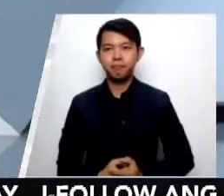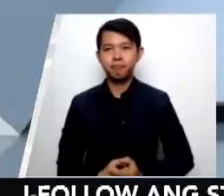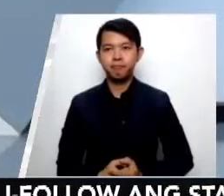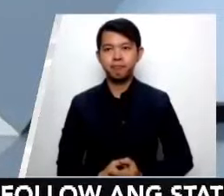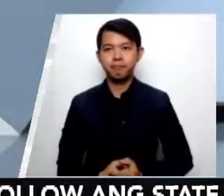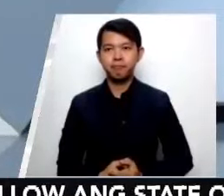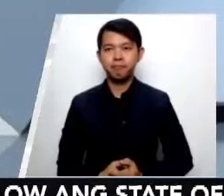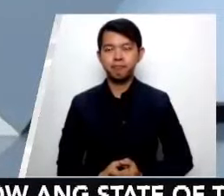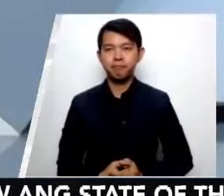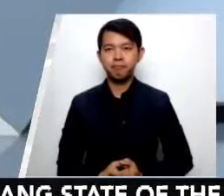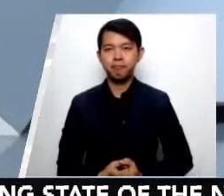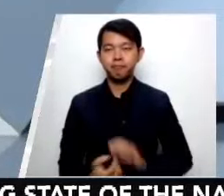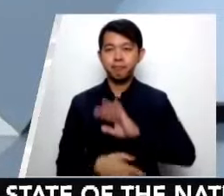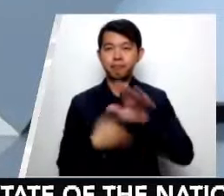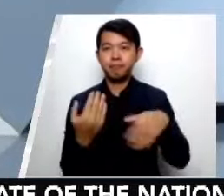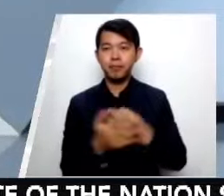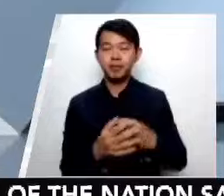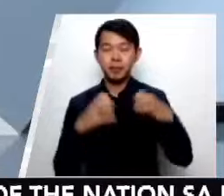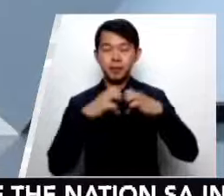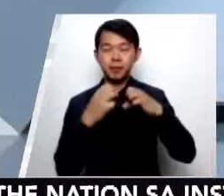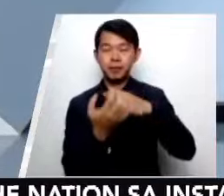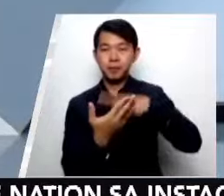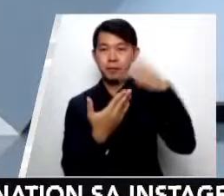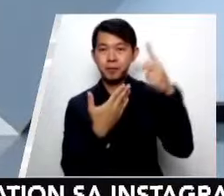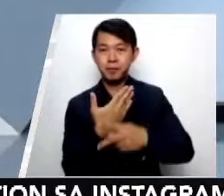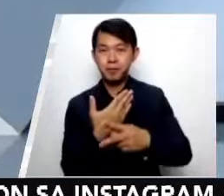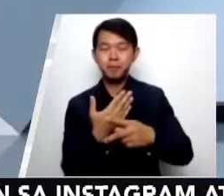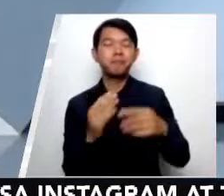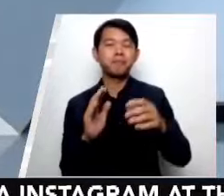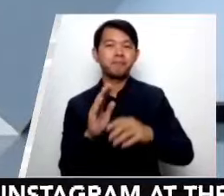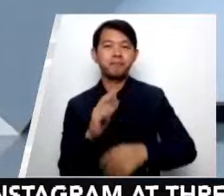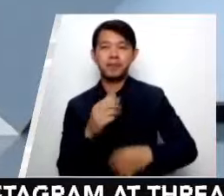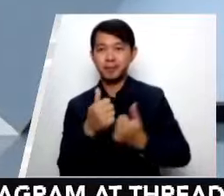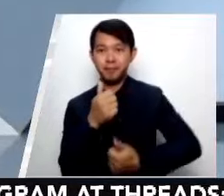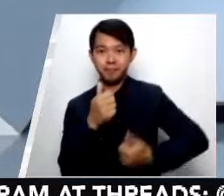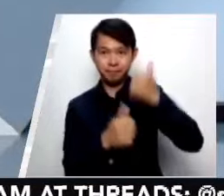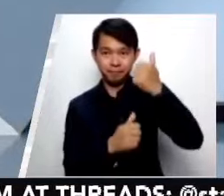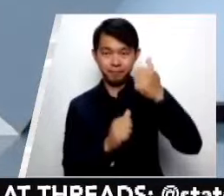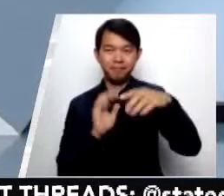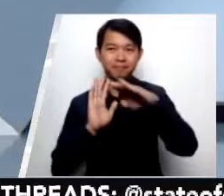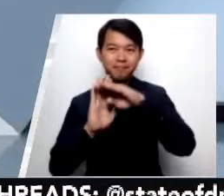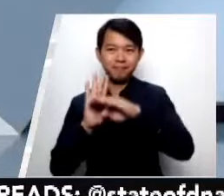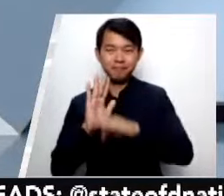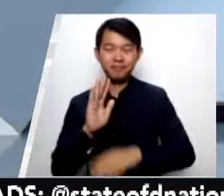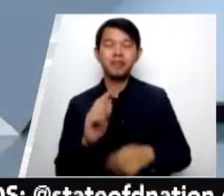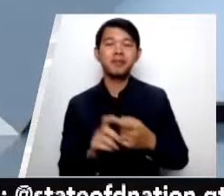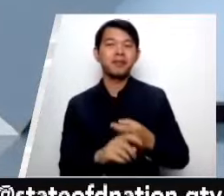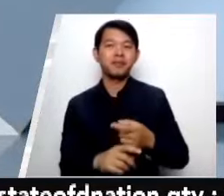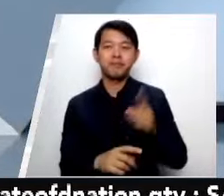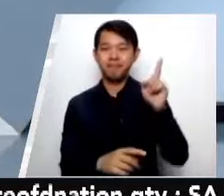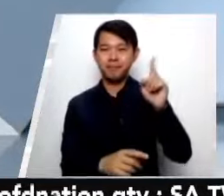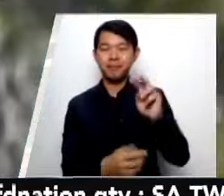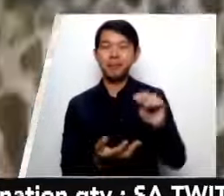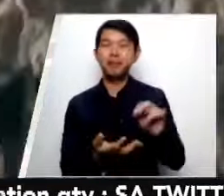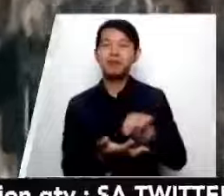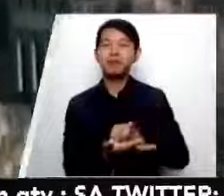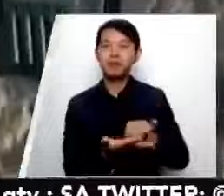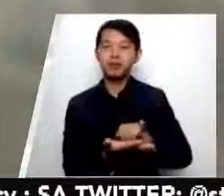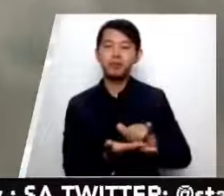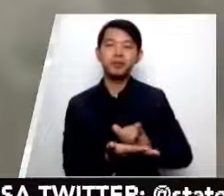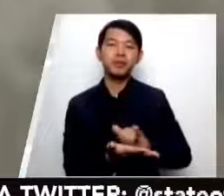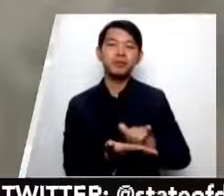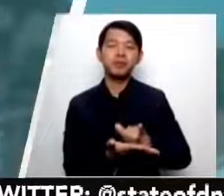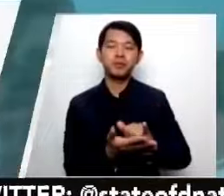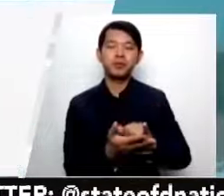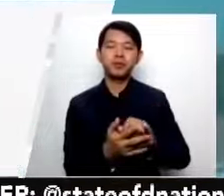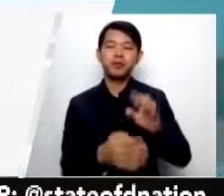Kapuso Network na na-shortlist sa iba't ibang kategorya ng New York Festival's TV and Film Awards. Wagi ng Bronze